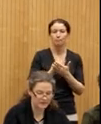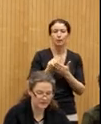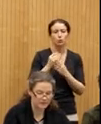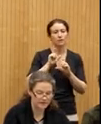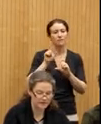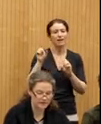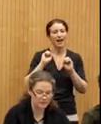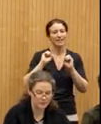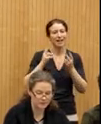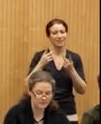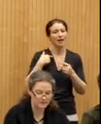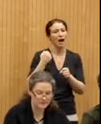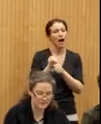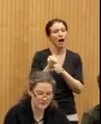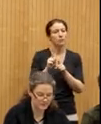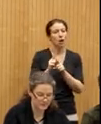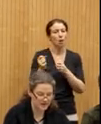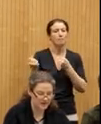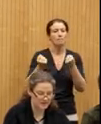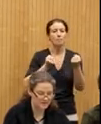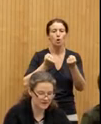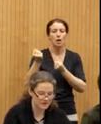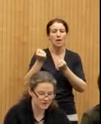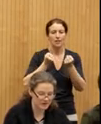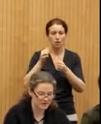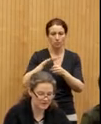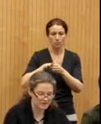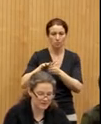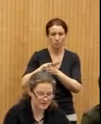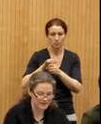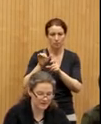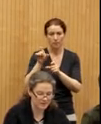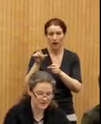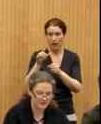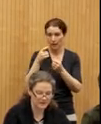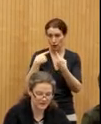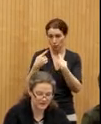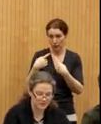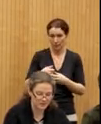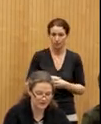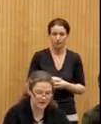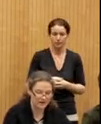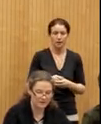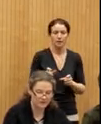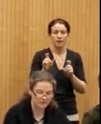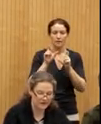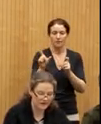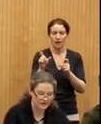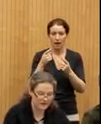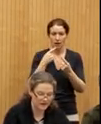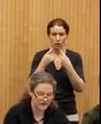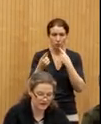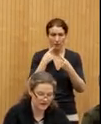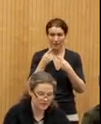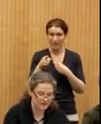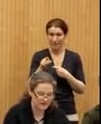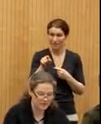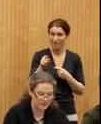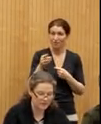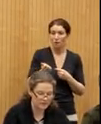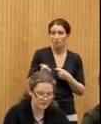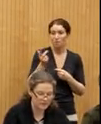politischen Fachgesprächen und Workshops mit. Das Fachgespräch, von dem ich Ihnen heute berichten möchte, fand vor einem Jahr